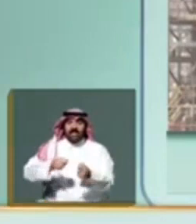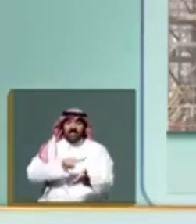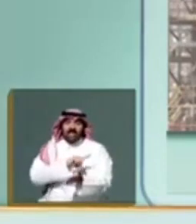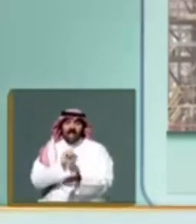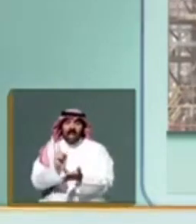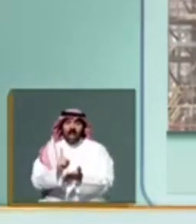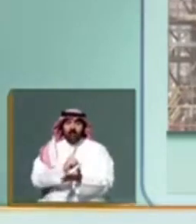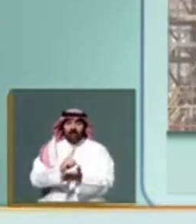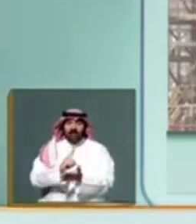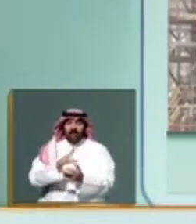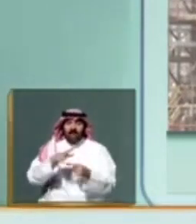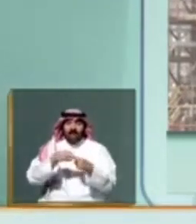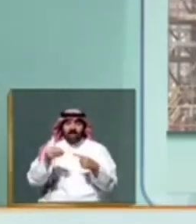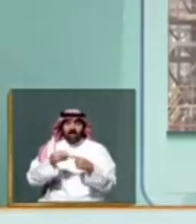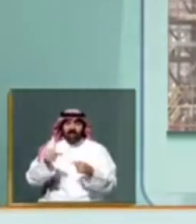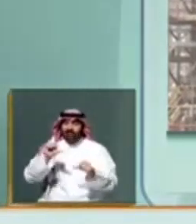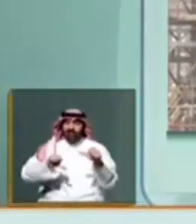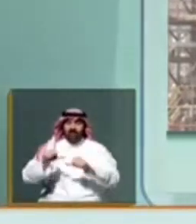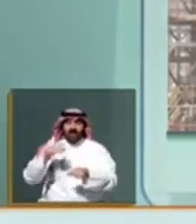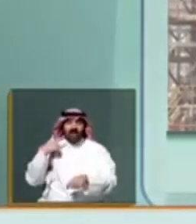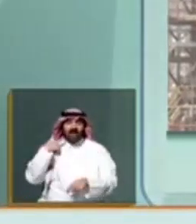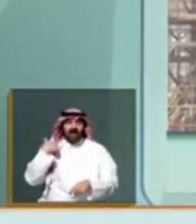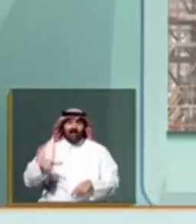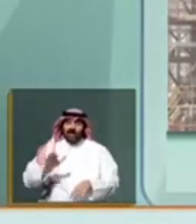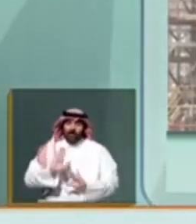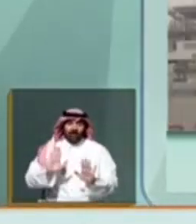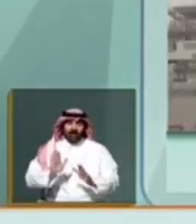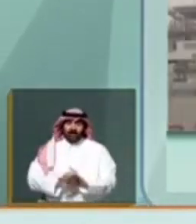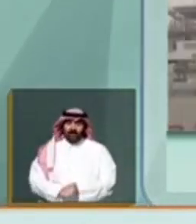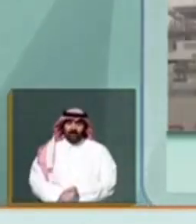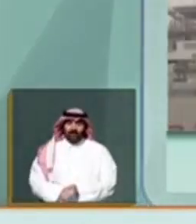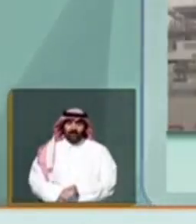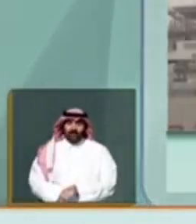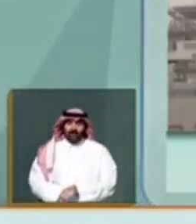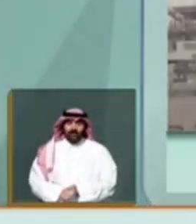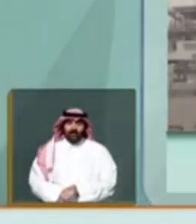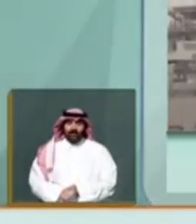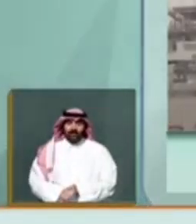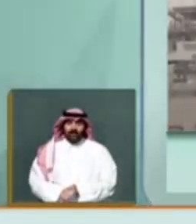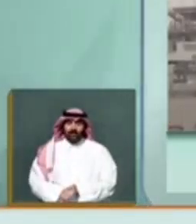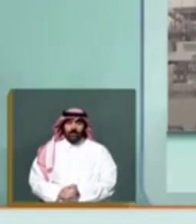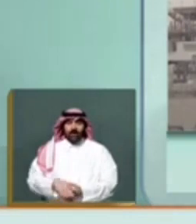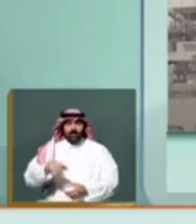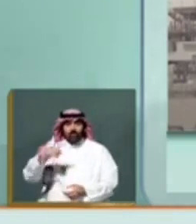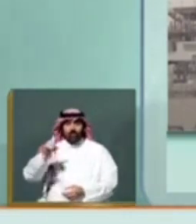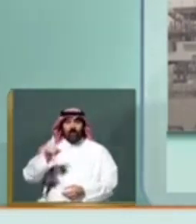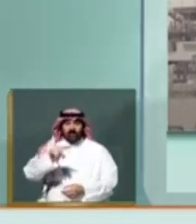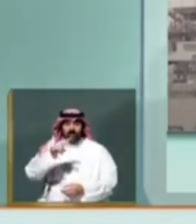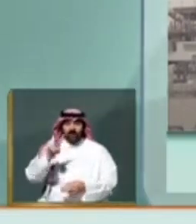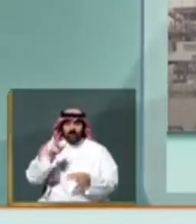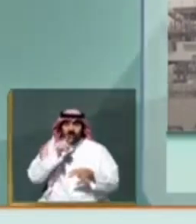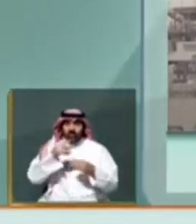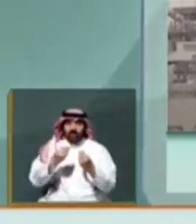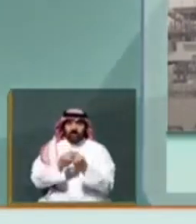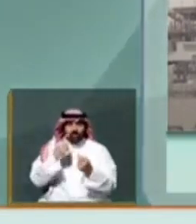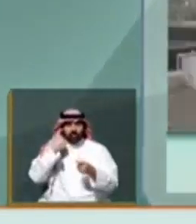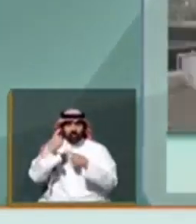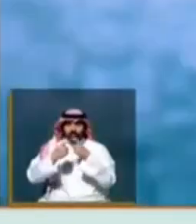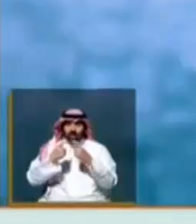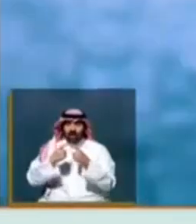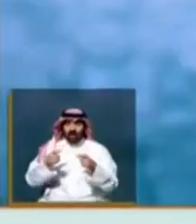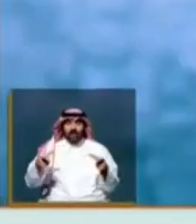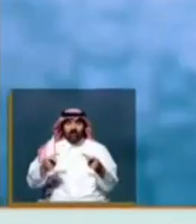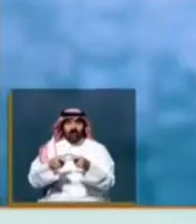ودون الإضرار بمصالح الدول المنتجة. نعم. جميل أستاذ فضل، يعني الجميع تابع يعني خلال